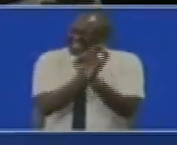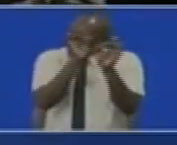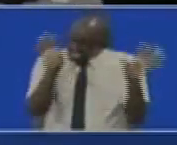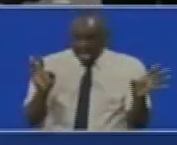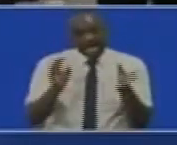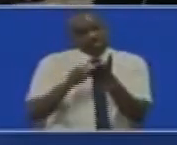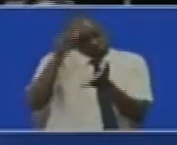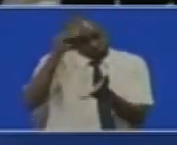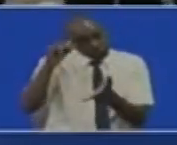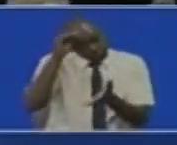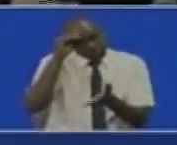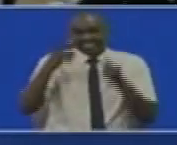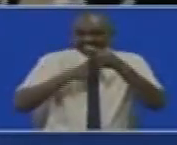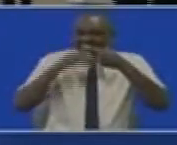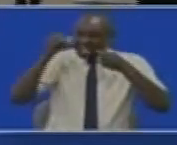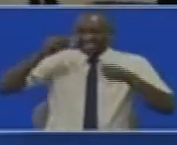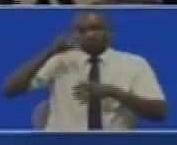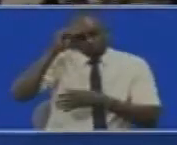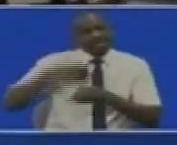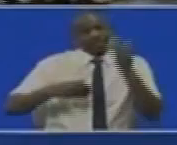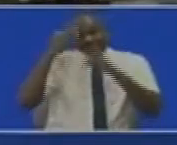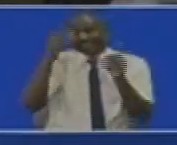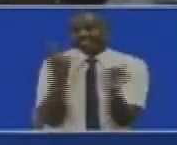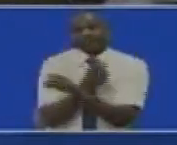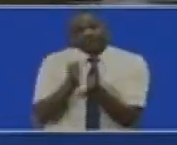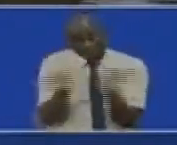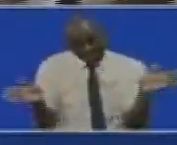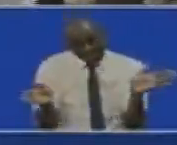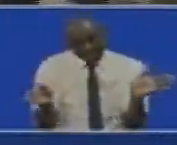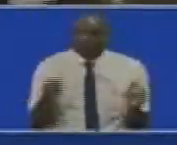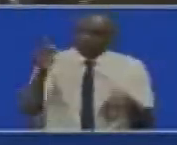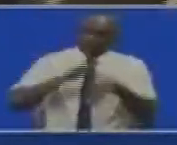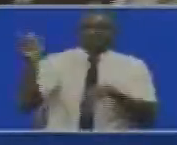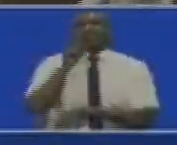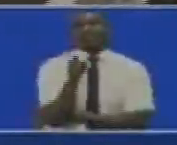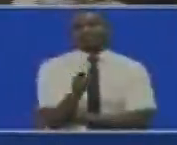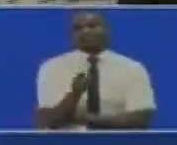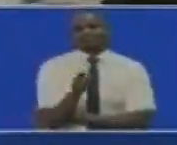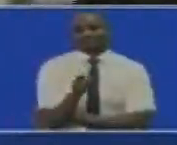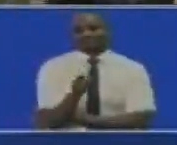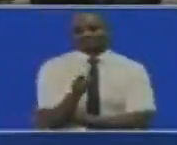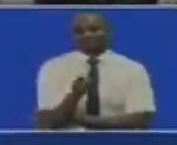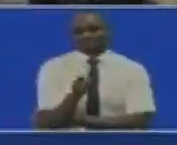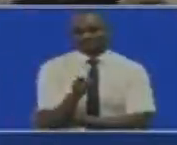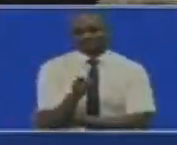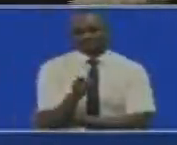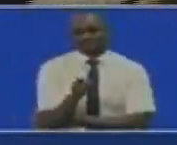masomo ya wanafunzi wasiopungua 600,000 katika vyuo vikuu vya umma yamo mashakani.